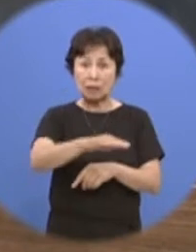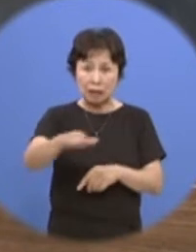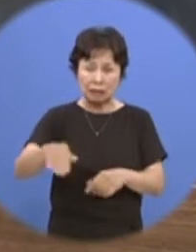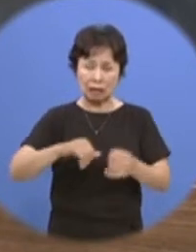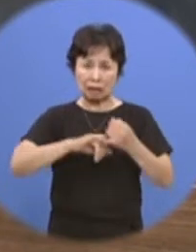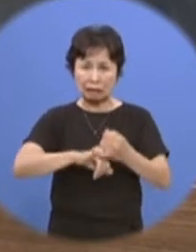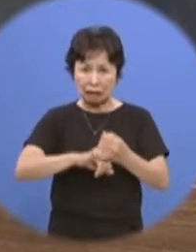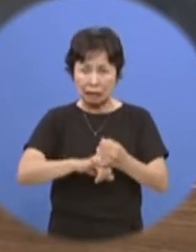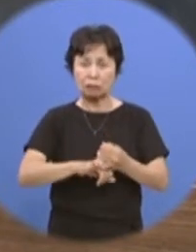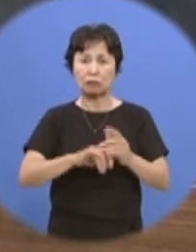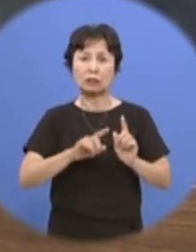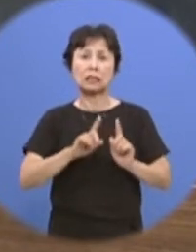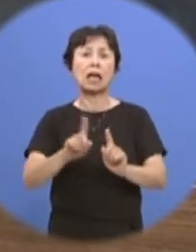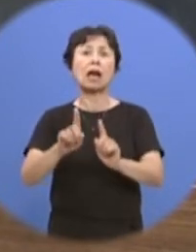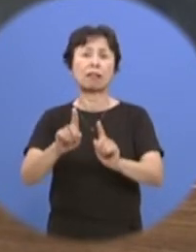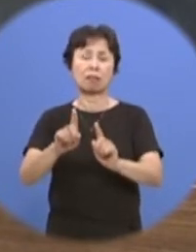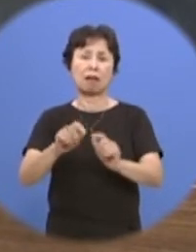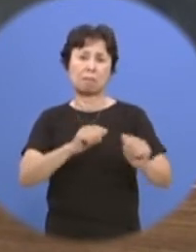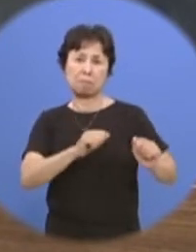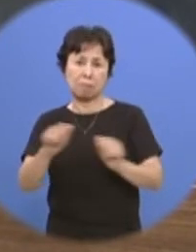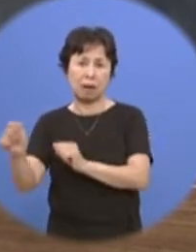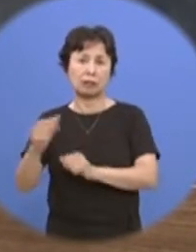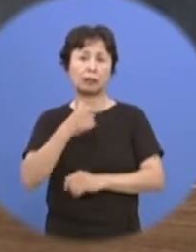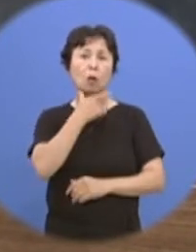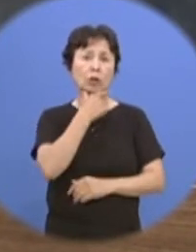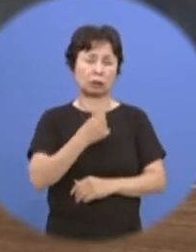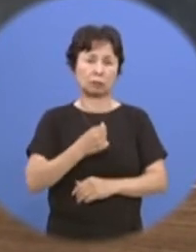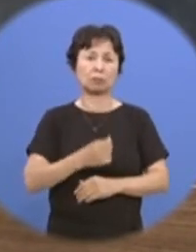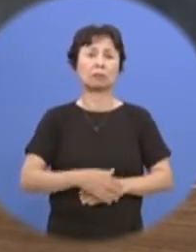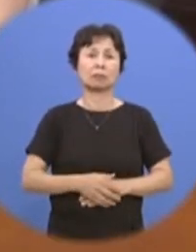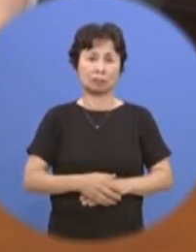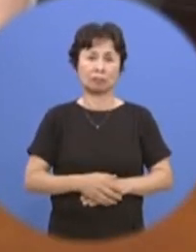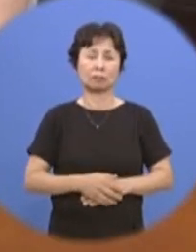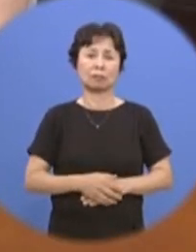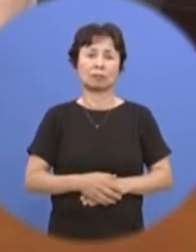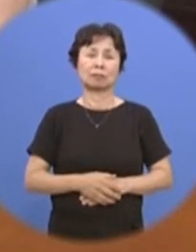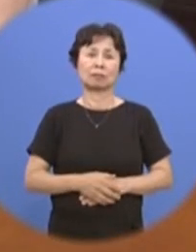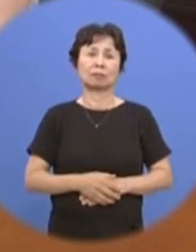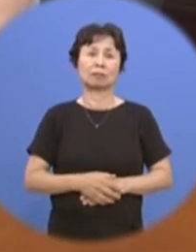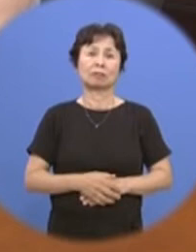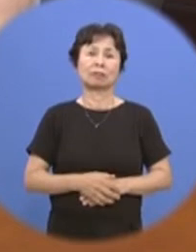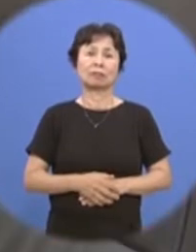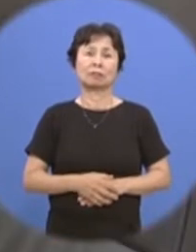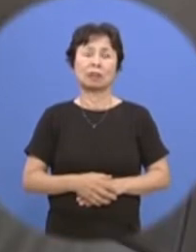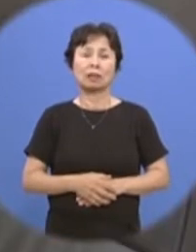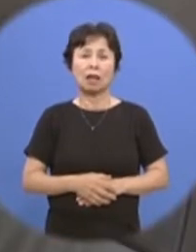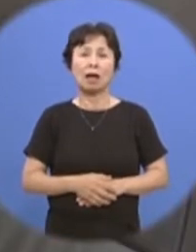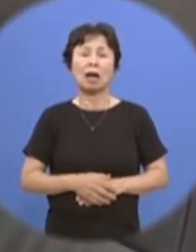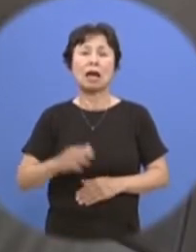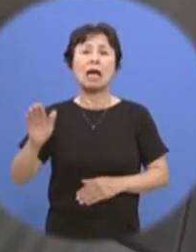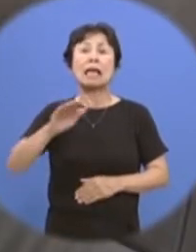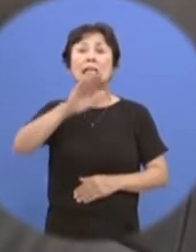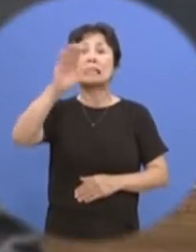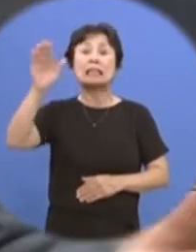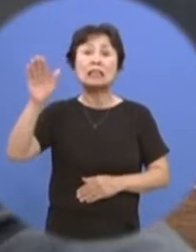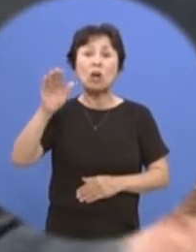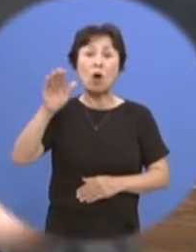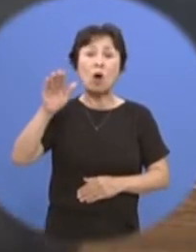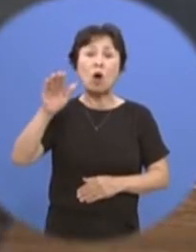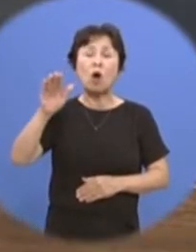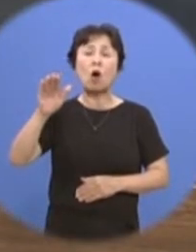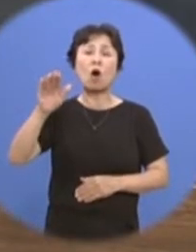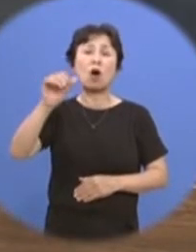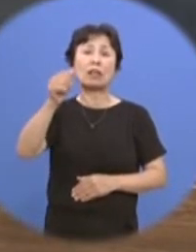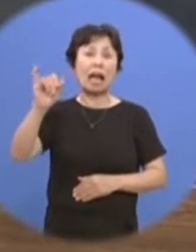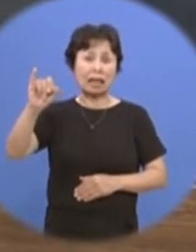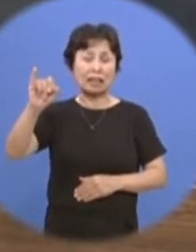時の今度は雨量の、はい、計算なんですけども、はい、気象台が出している雨量っていうのは広いんですね。 あ、 紀北、